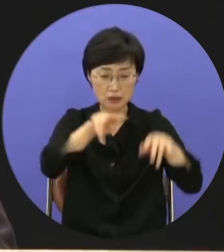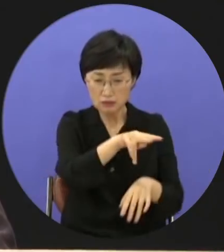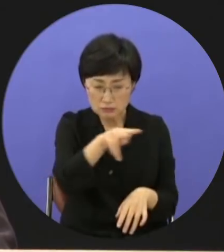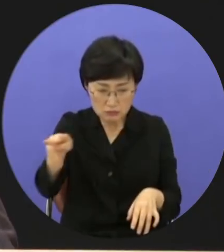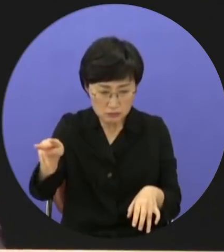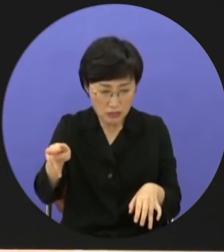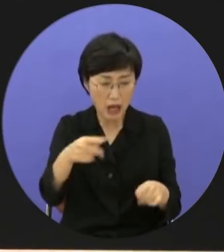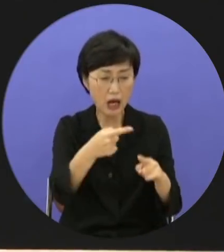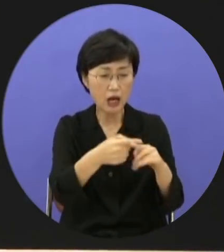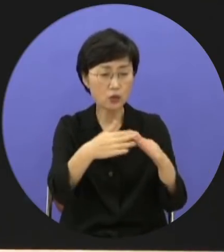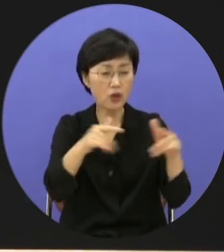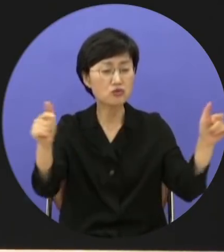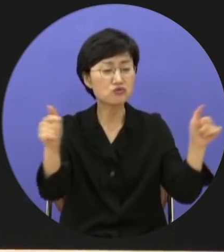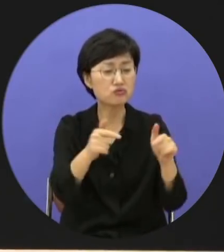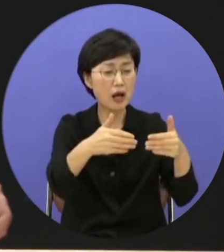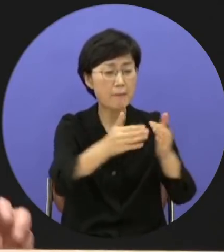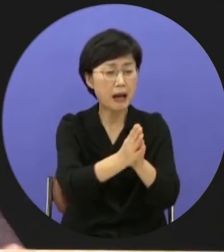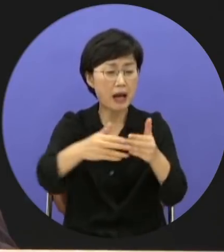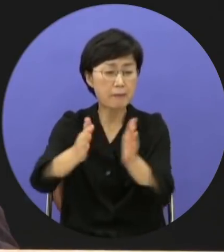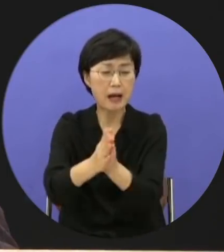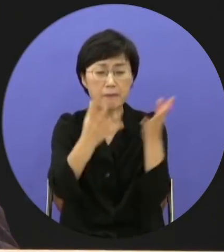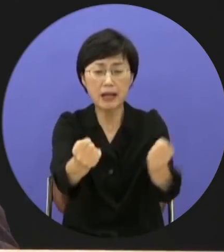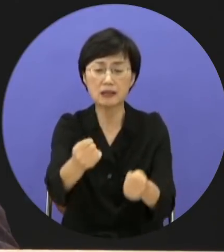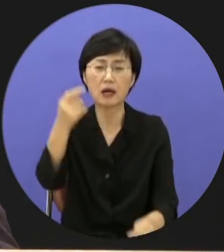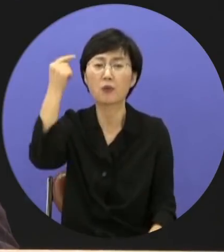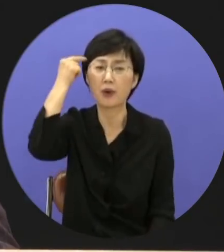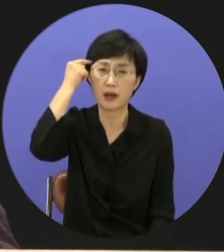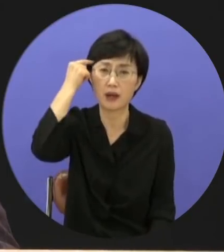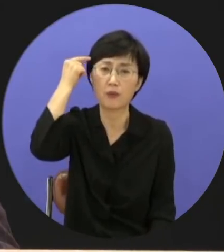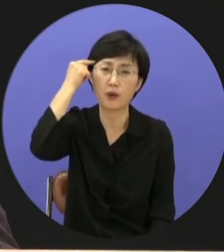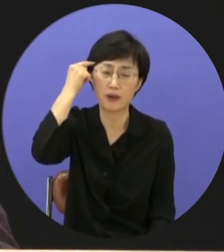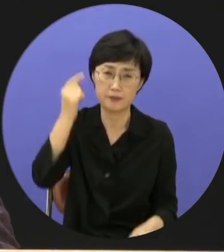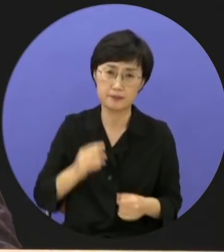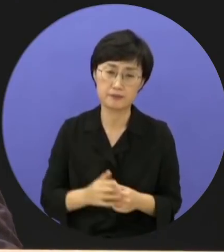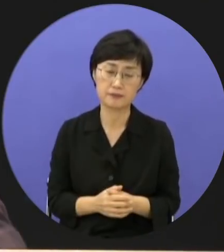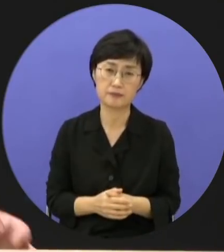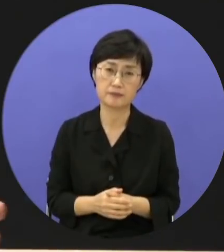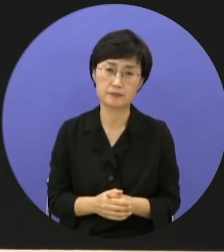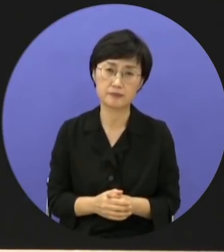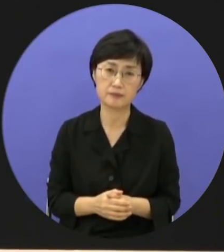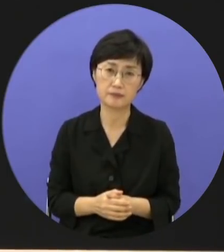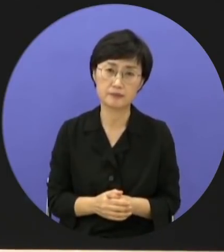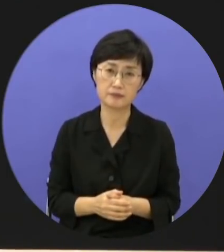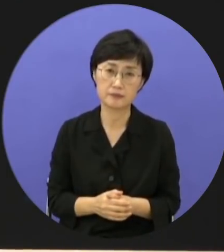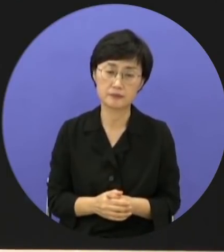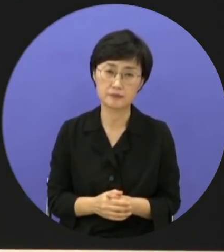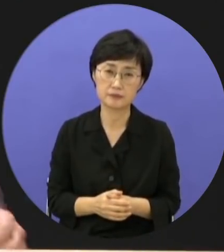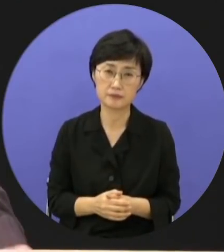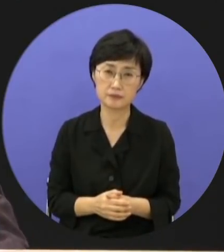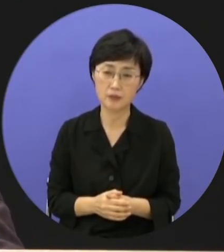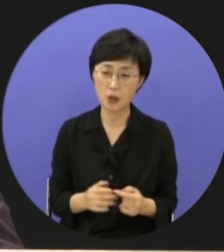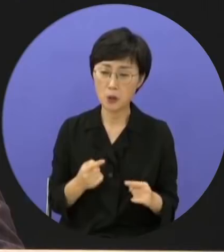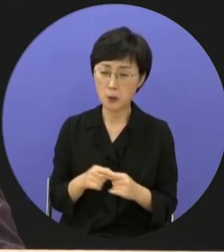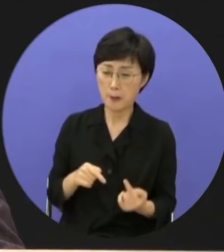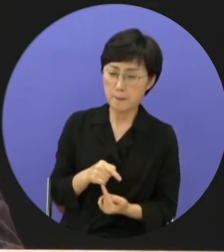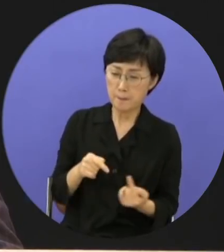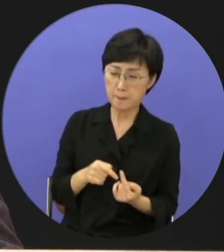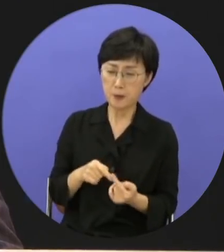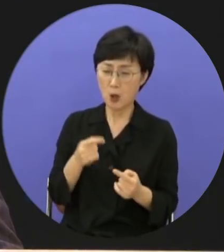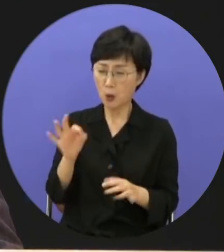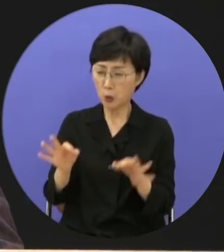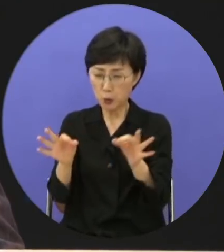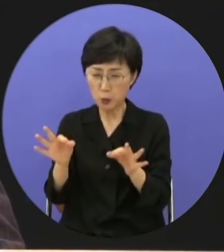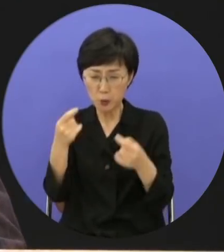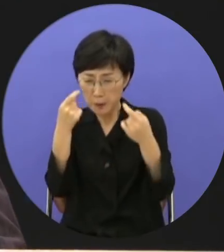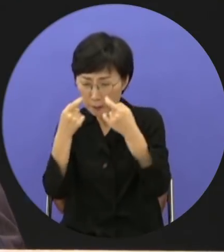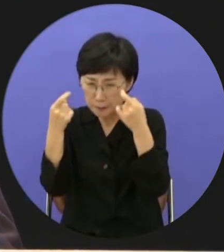Why is it that even now to this day churches of the world are closing their doors? 생존하려고 살아남지 못해 몸부림치고 있어요. They're struggling and